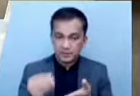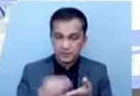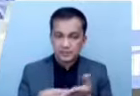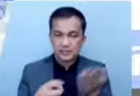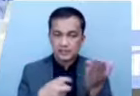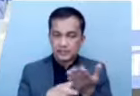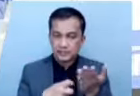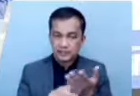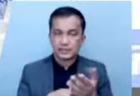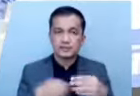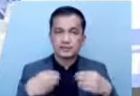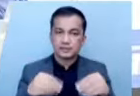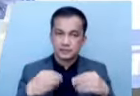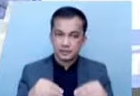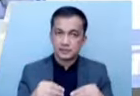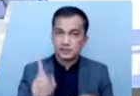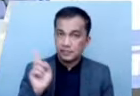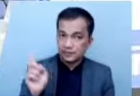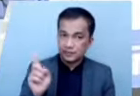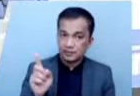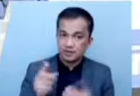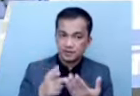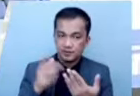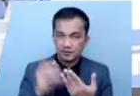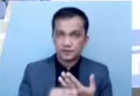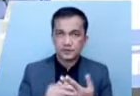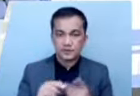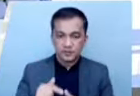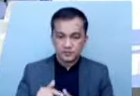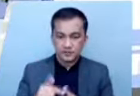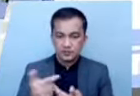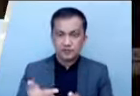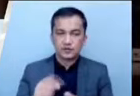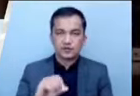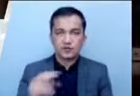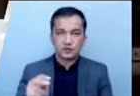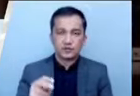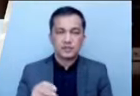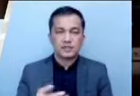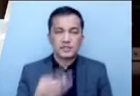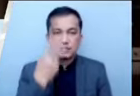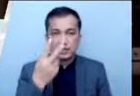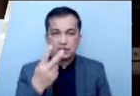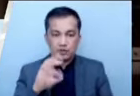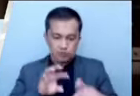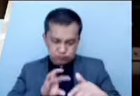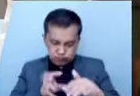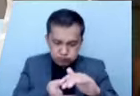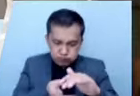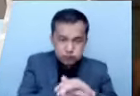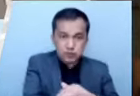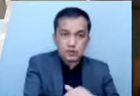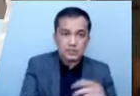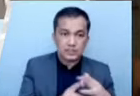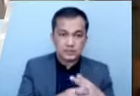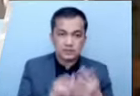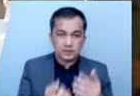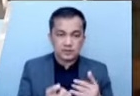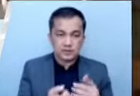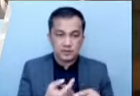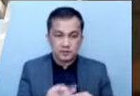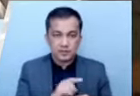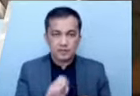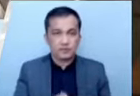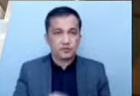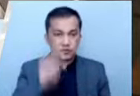tindahan. Dito ang seremonya para sa turn-on ng dalawang tunnel boring machines na nagsimulang maghukay ngayong araw mula sa North EDSA